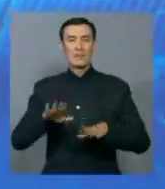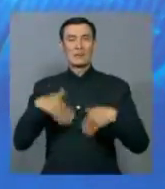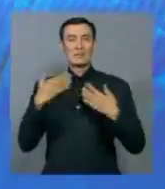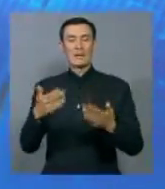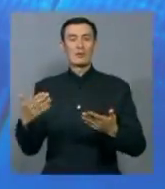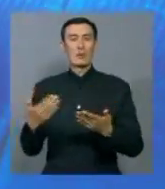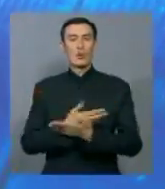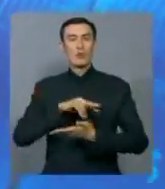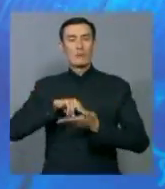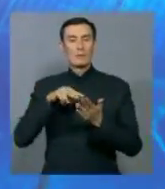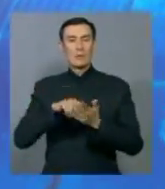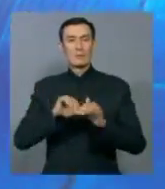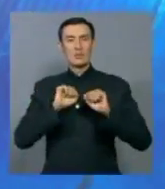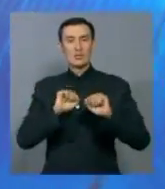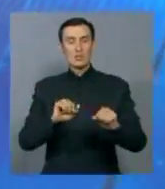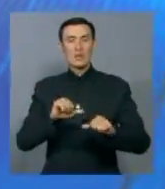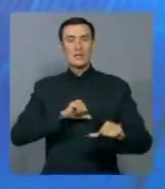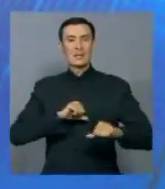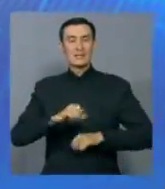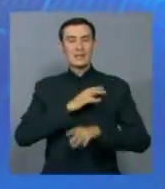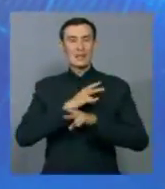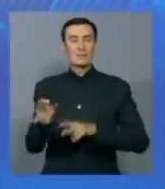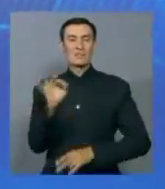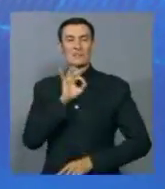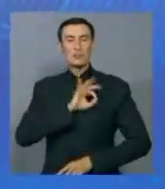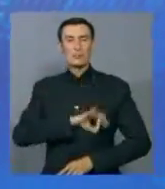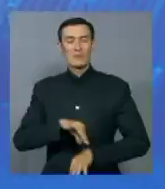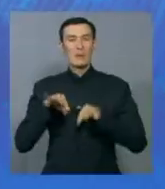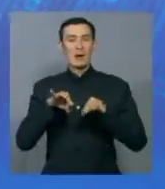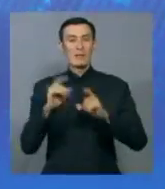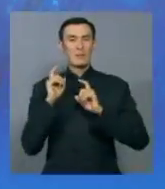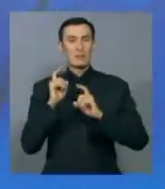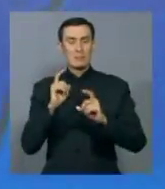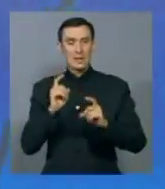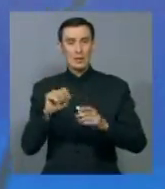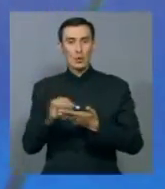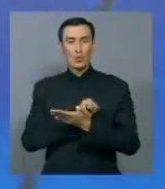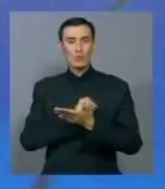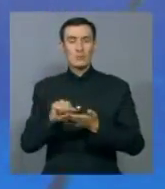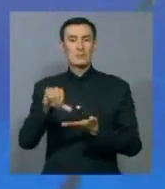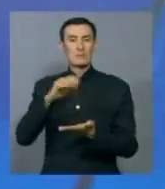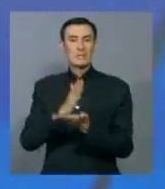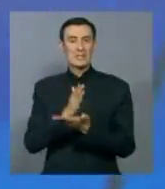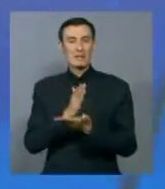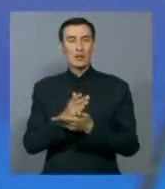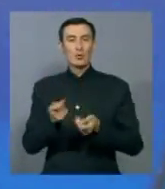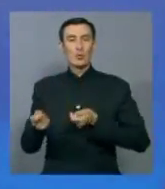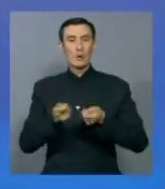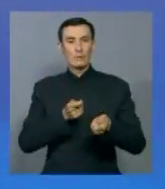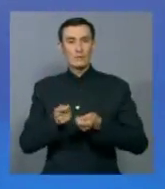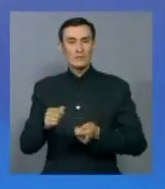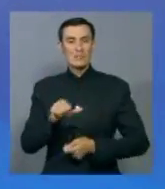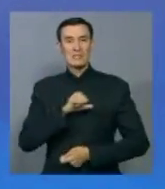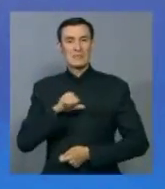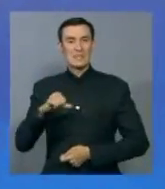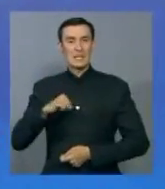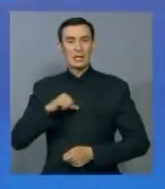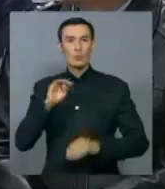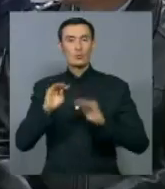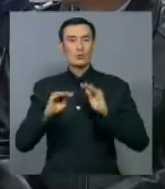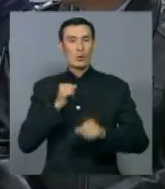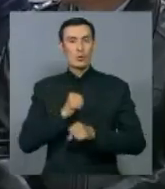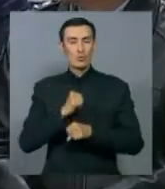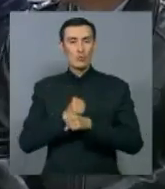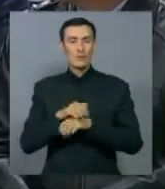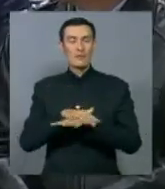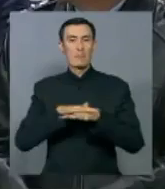представил новый план по защите от терактов с использованием автомобилей. Документ представляет собой руководство по самостоятельной